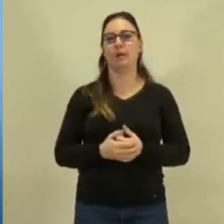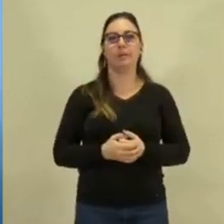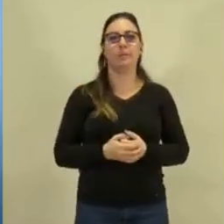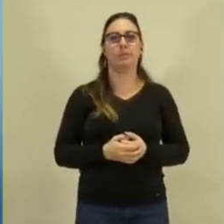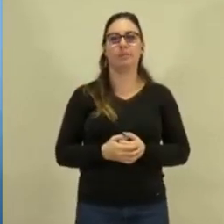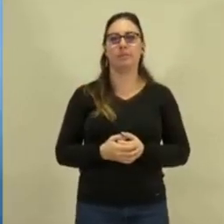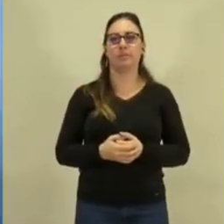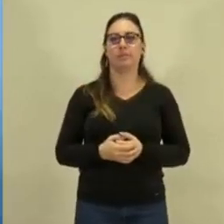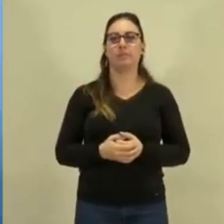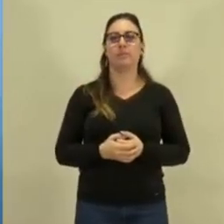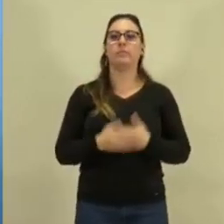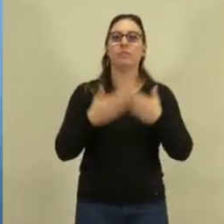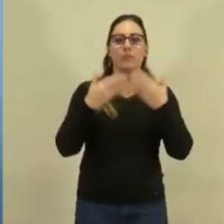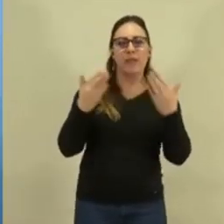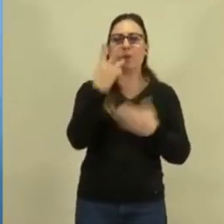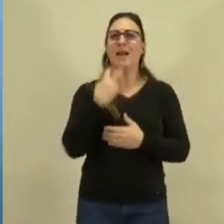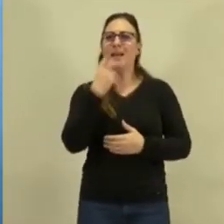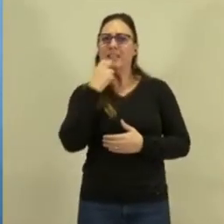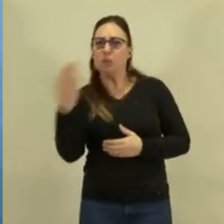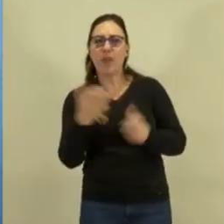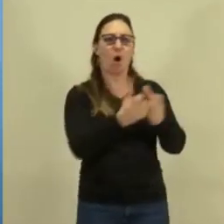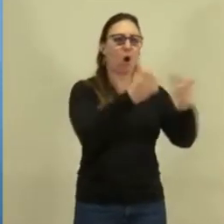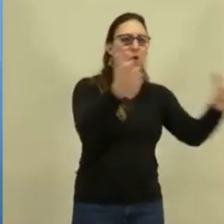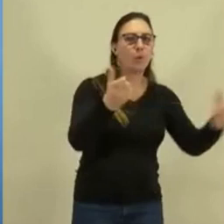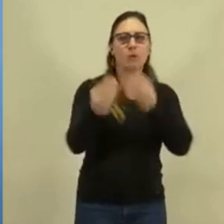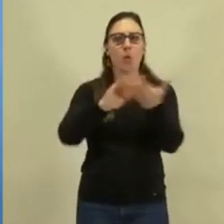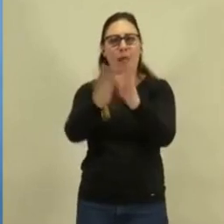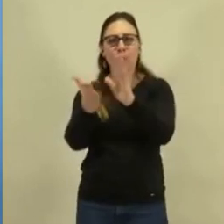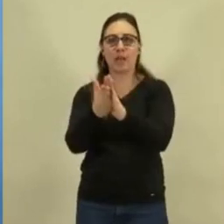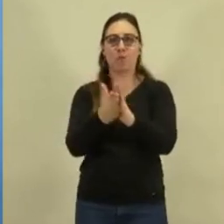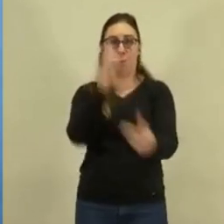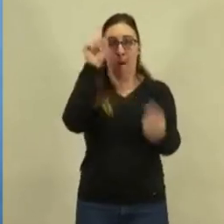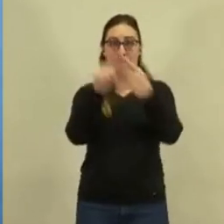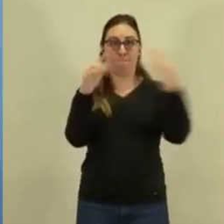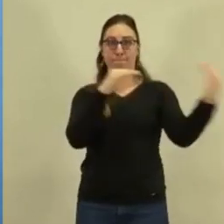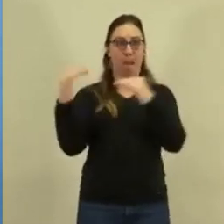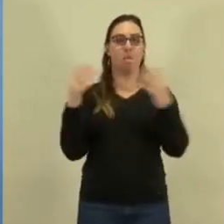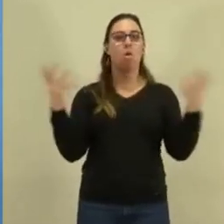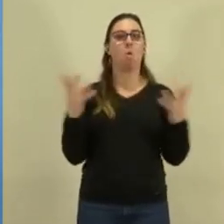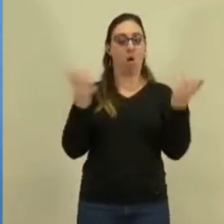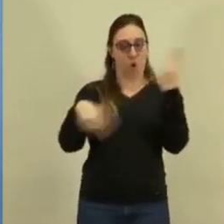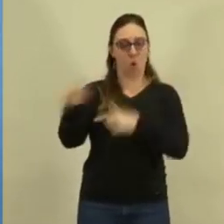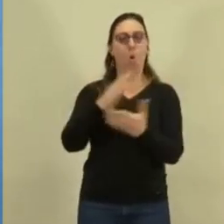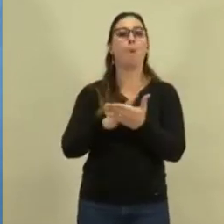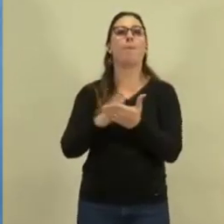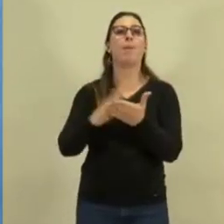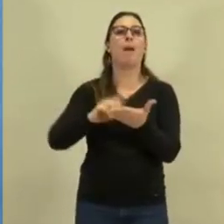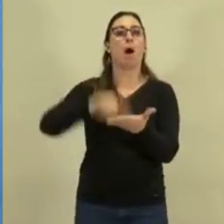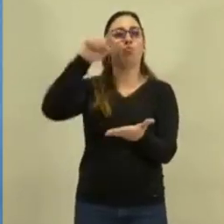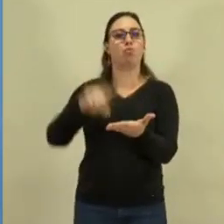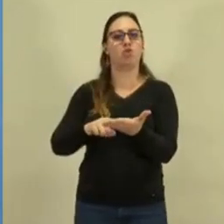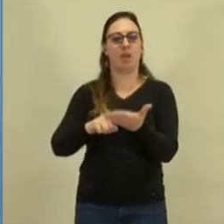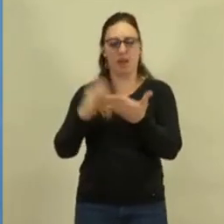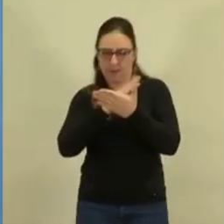Et donc, que ce soit le citoyen, l'entreprise, les associations, il y a un point commun, c'est qu'ils font des budgets justement